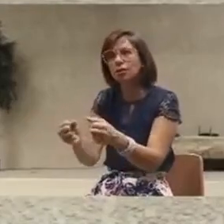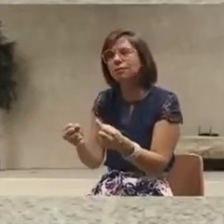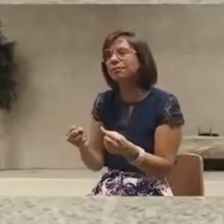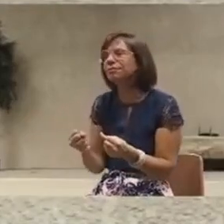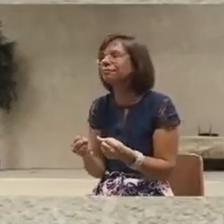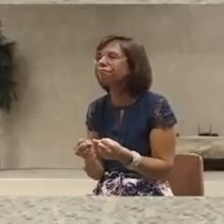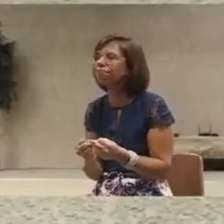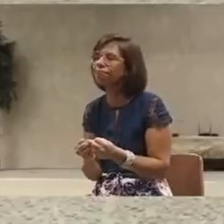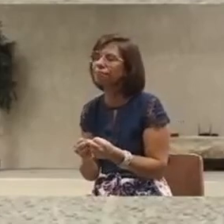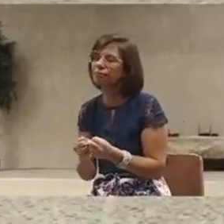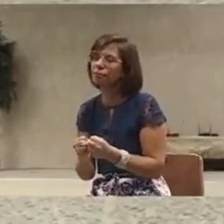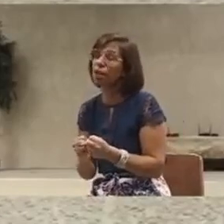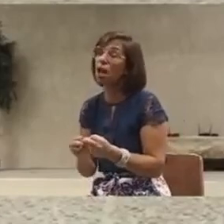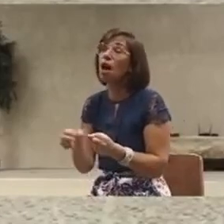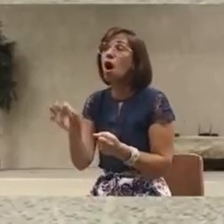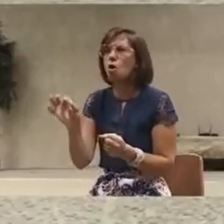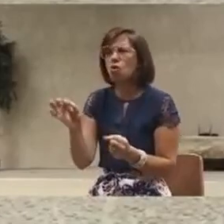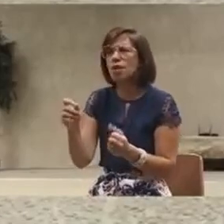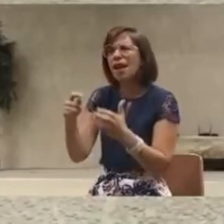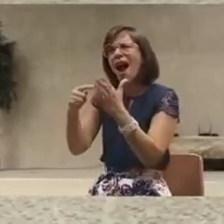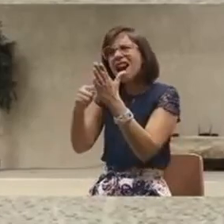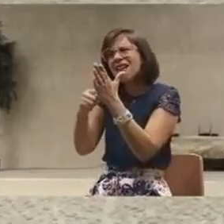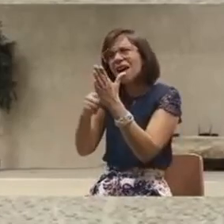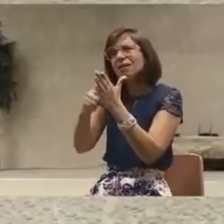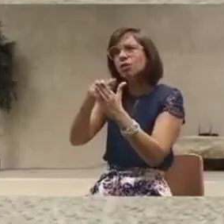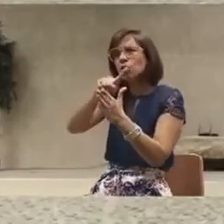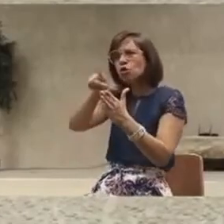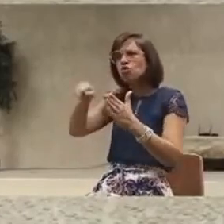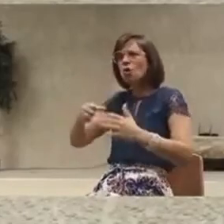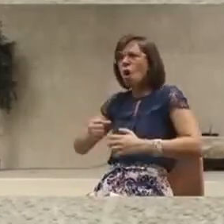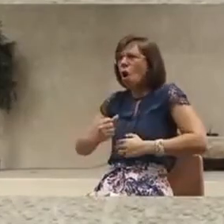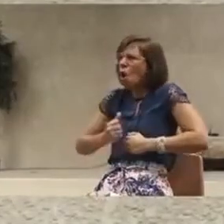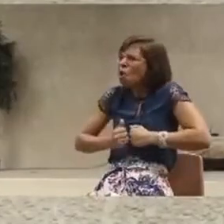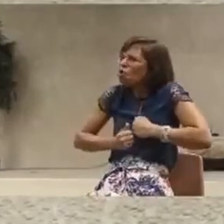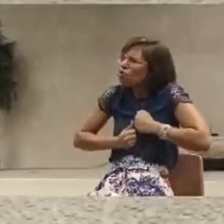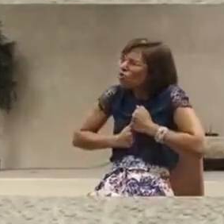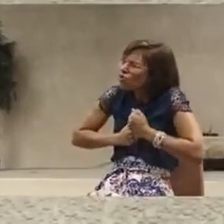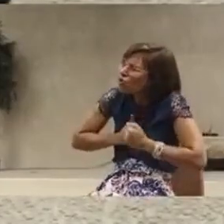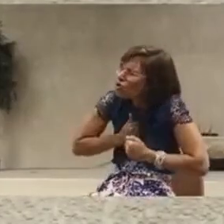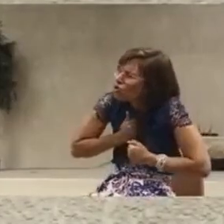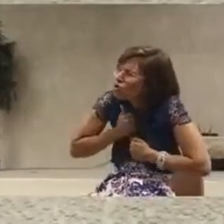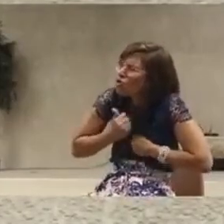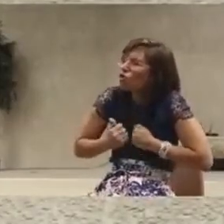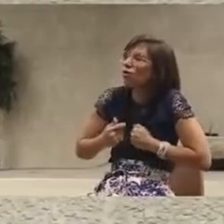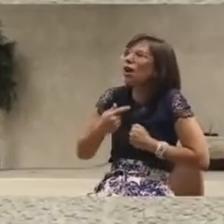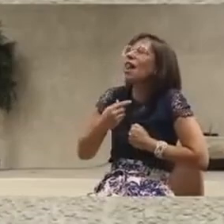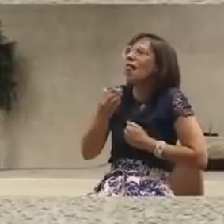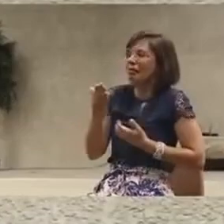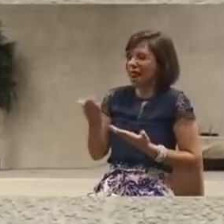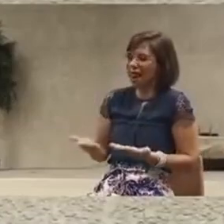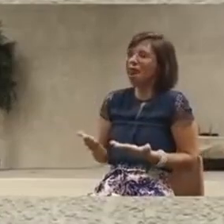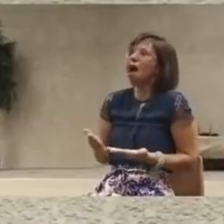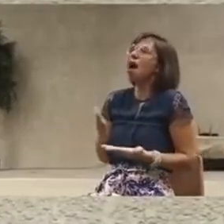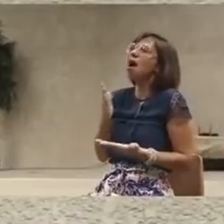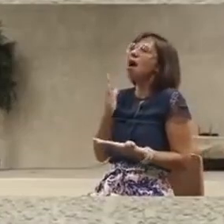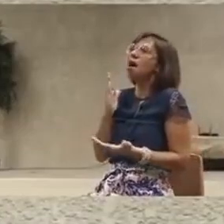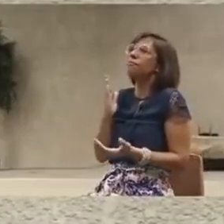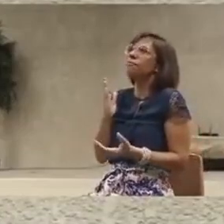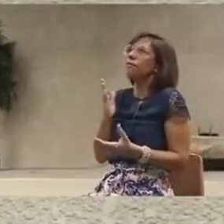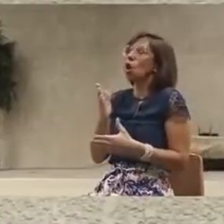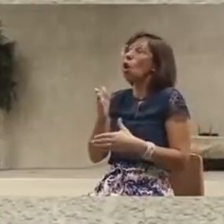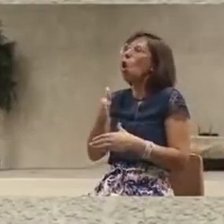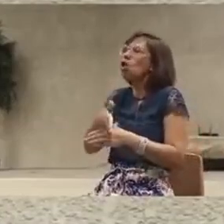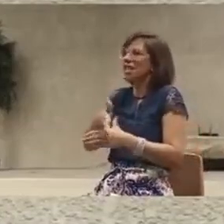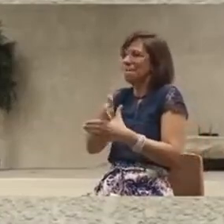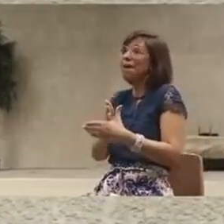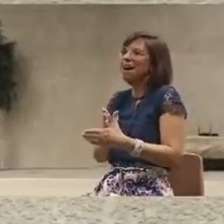écouter. Sinon, ça va, c'est bon, je gère. On fonce. Et quand tu te prends le mur,